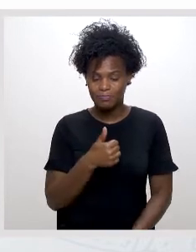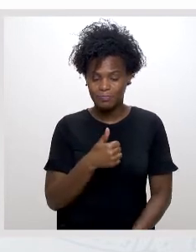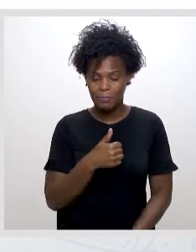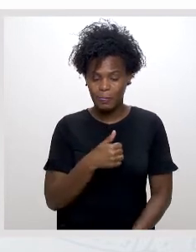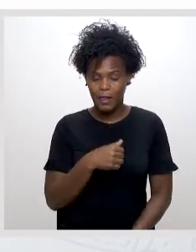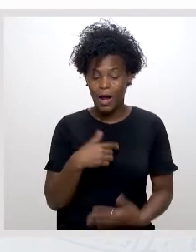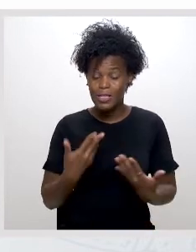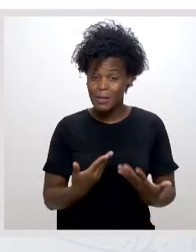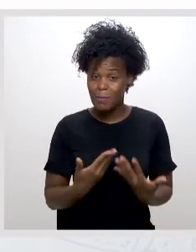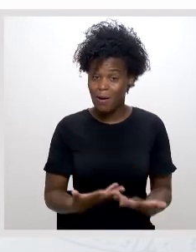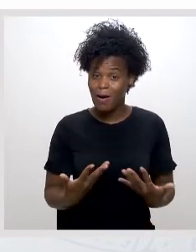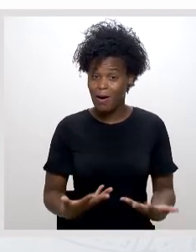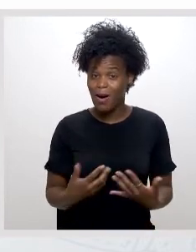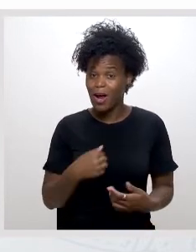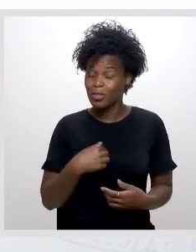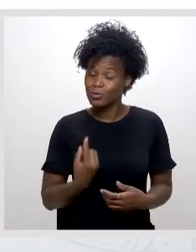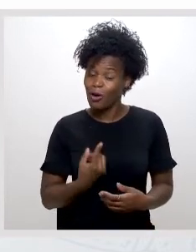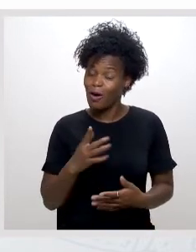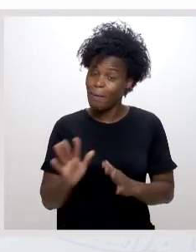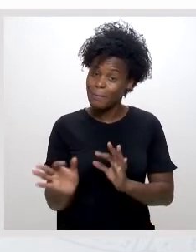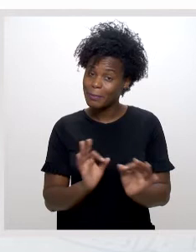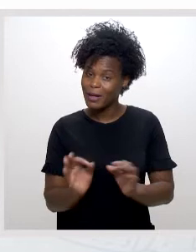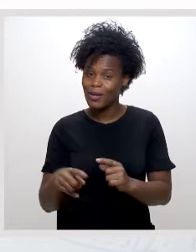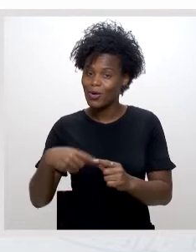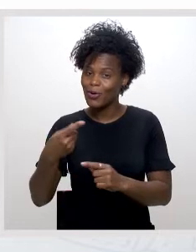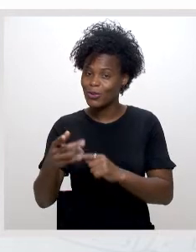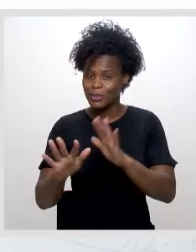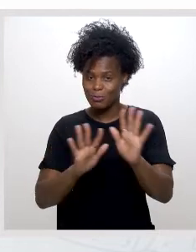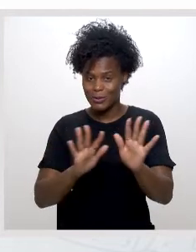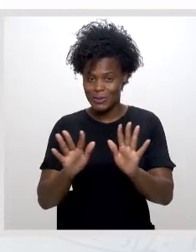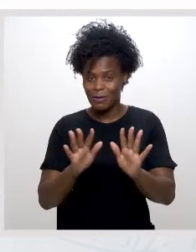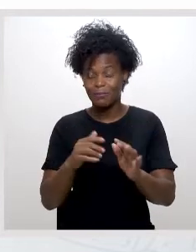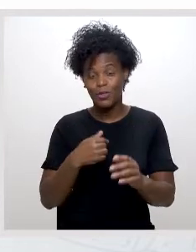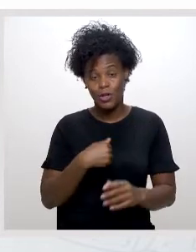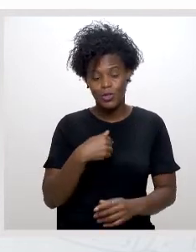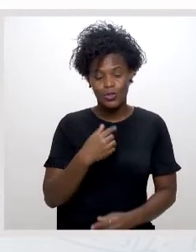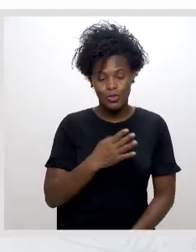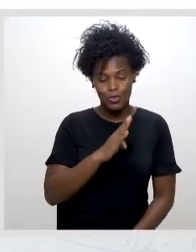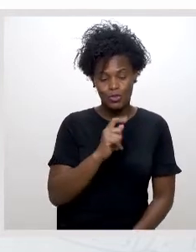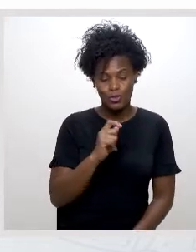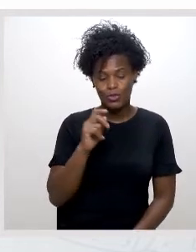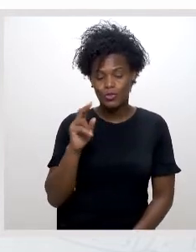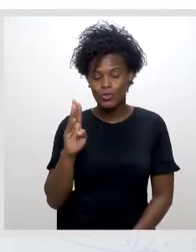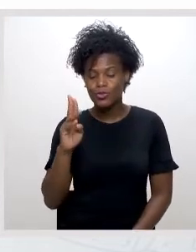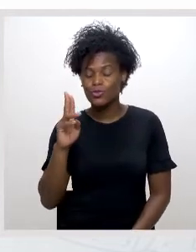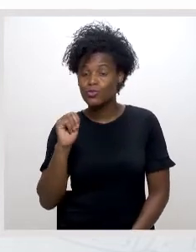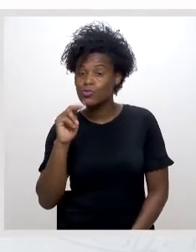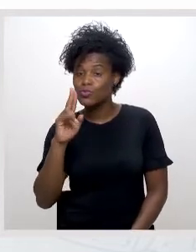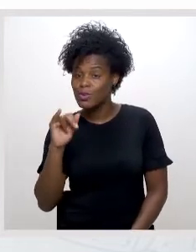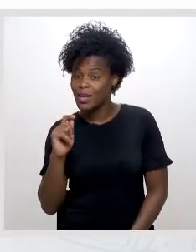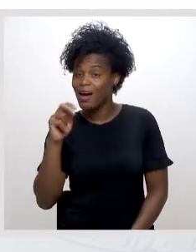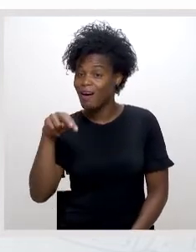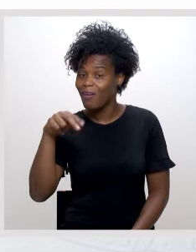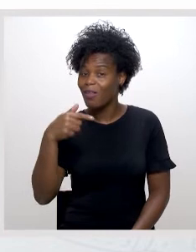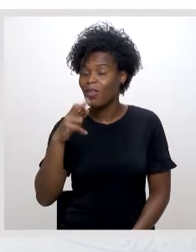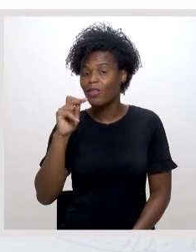B. En ce moment, je suis en train de préparer une autre exposition. Donc, je suis en train de plus